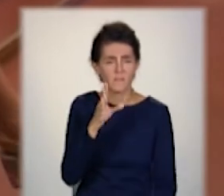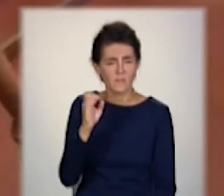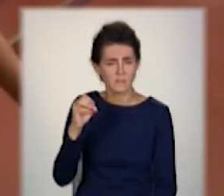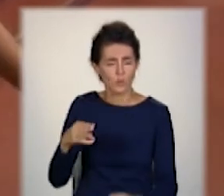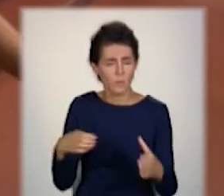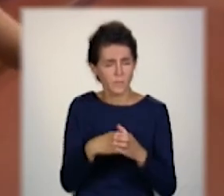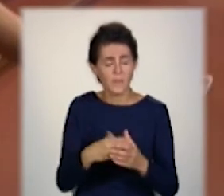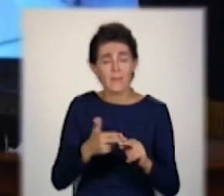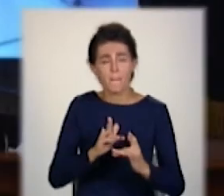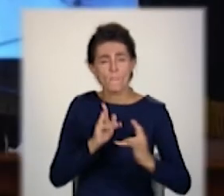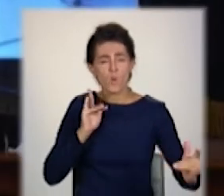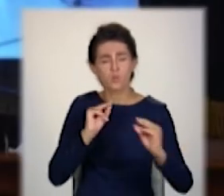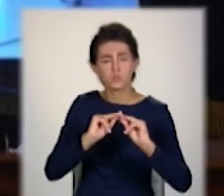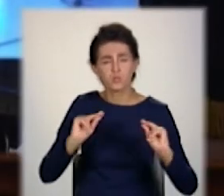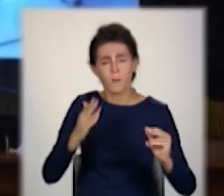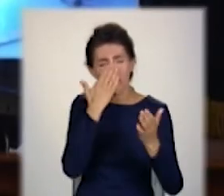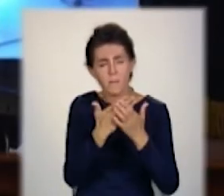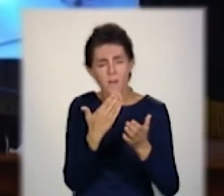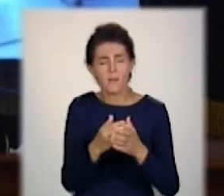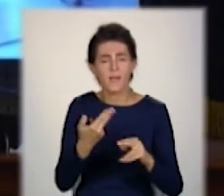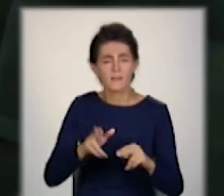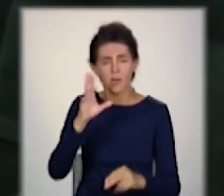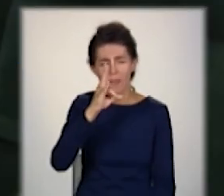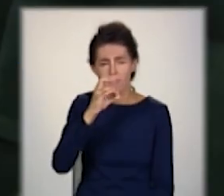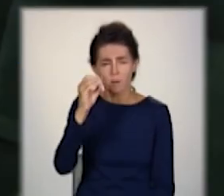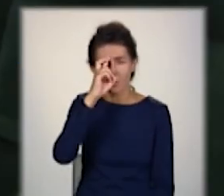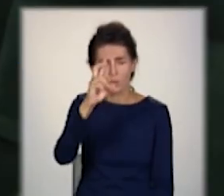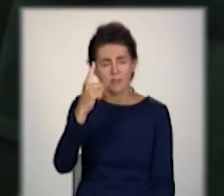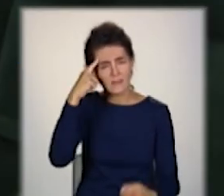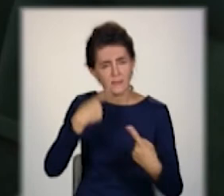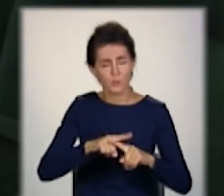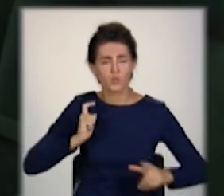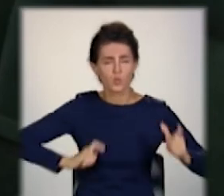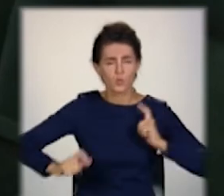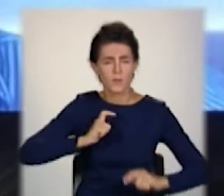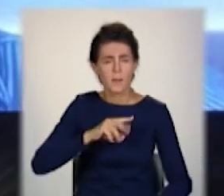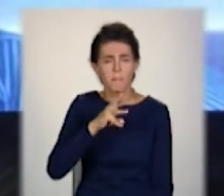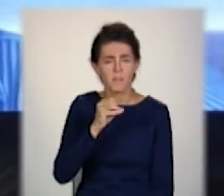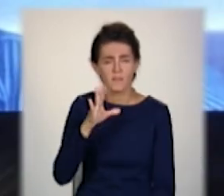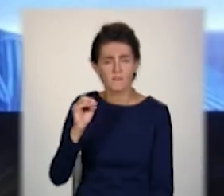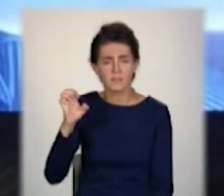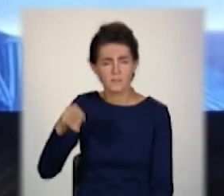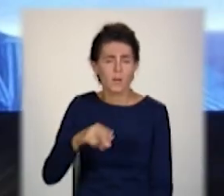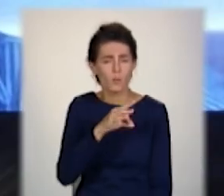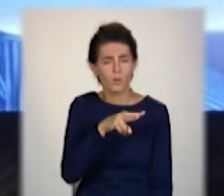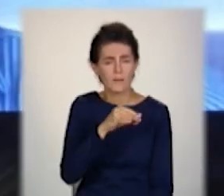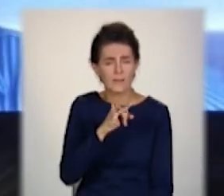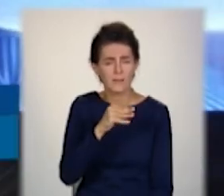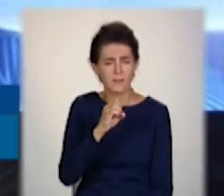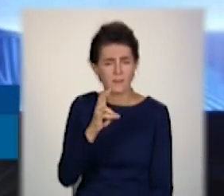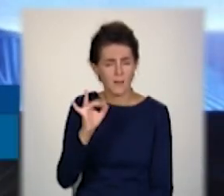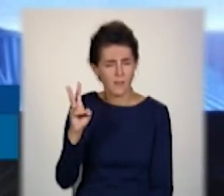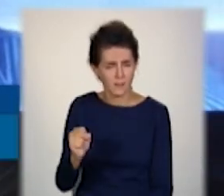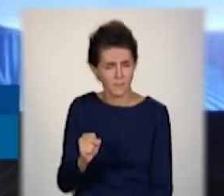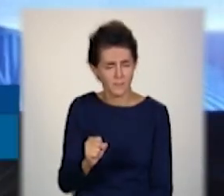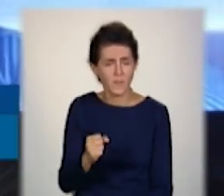час телемосту вчителям презентували недержавний технічний університет «Метінвест Політехніка». Нам всього рік, але, незважаючи